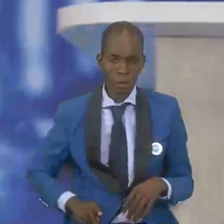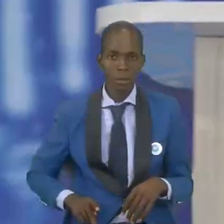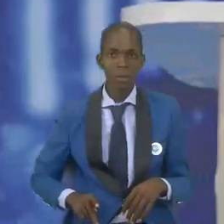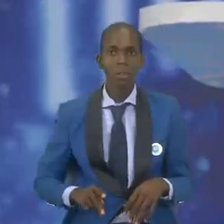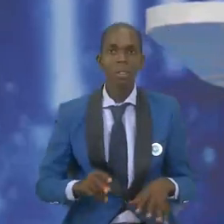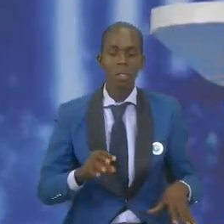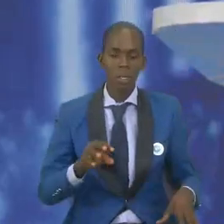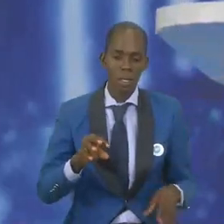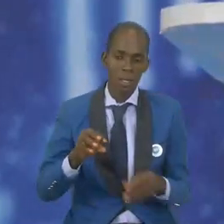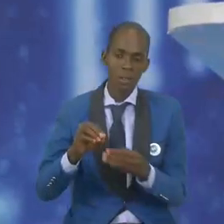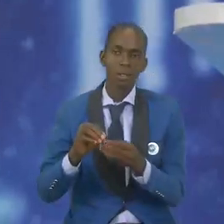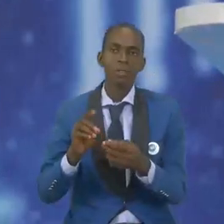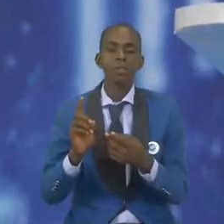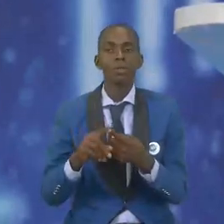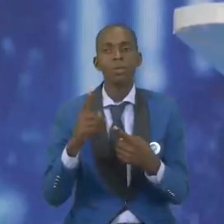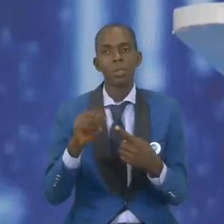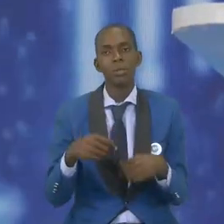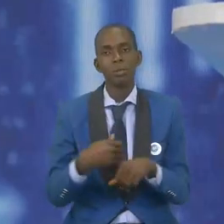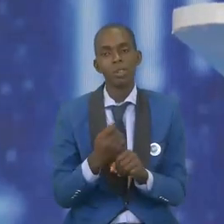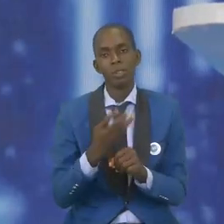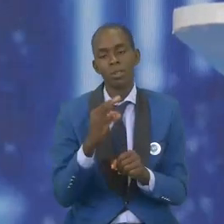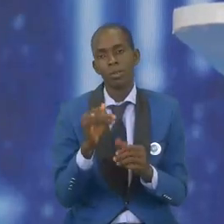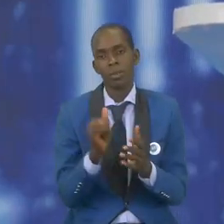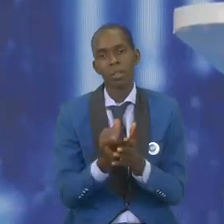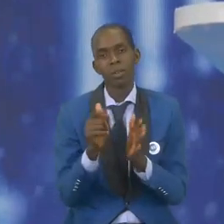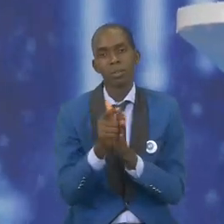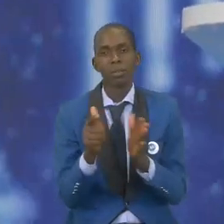L'homme a contribué,